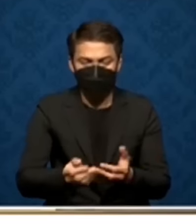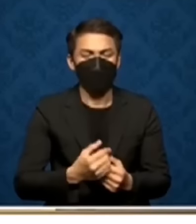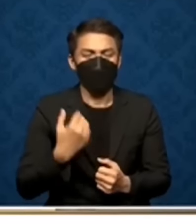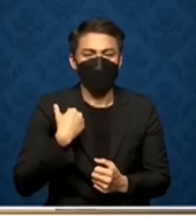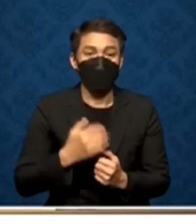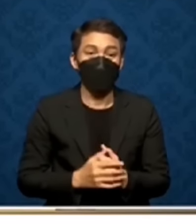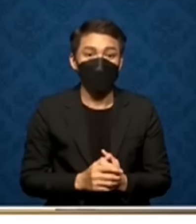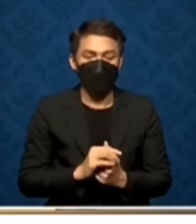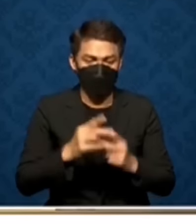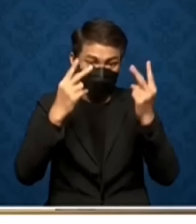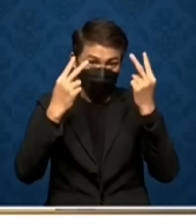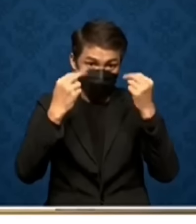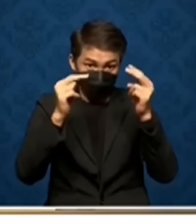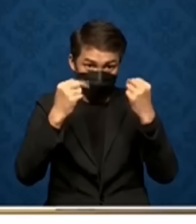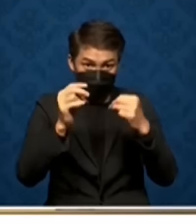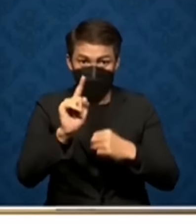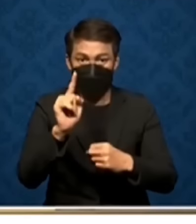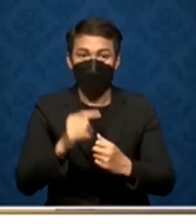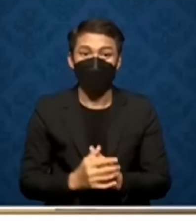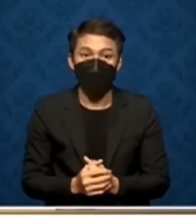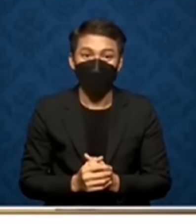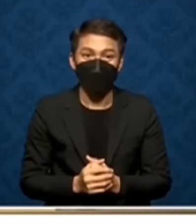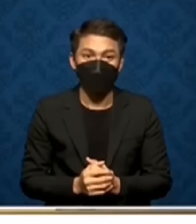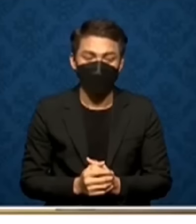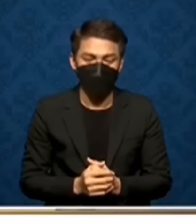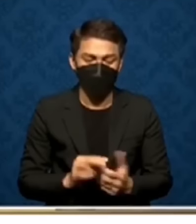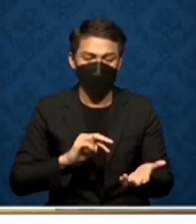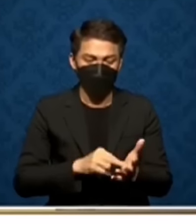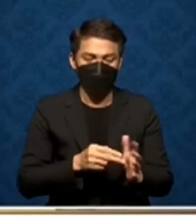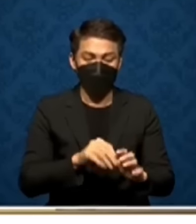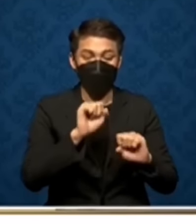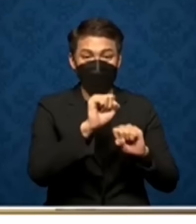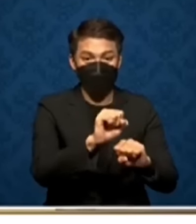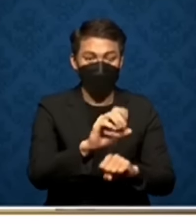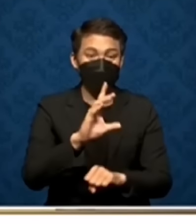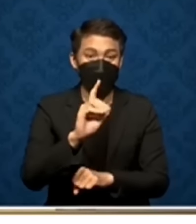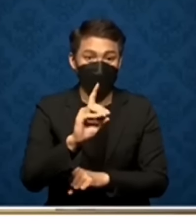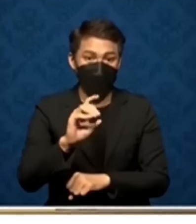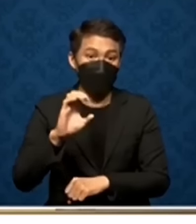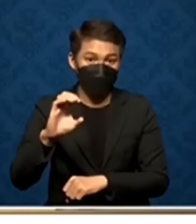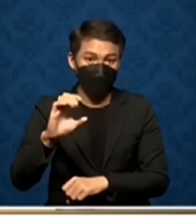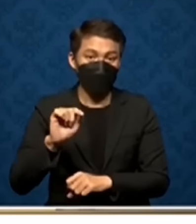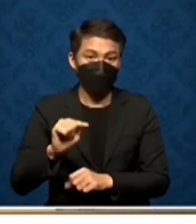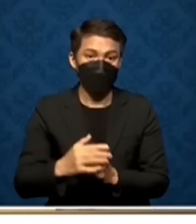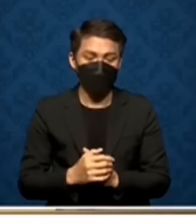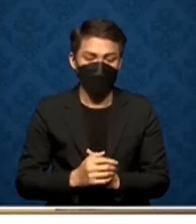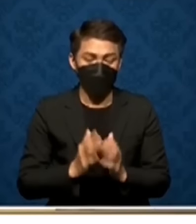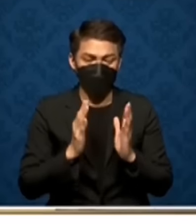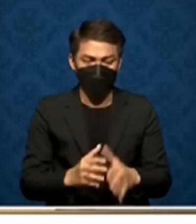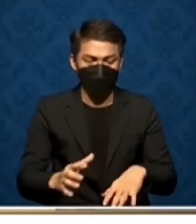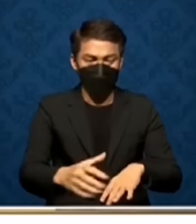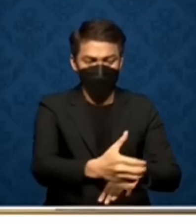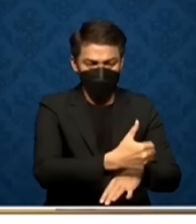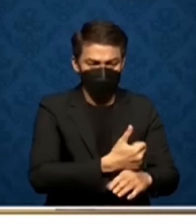สร้างความเป็นกำไรให้สุดก็คือการประกาศที่ EEC กลุ่มคนซื้อที่ดินมาไม่ถึ